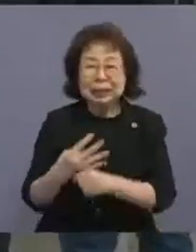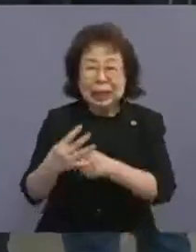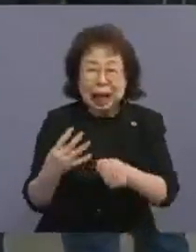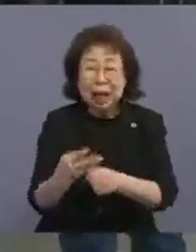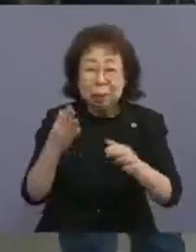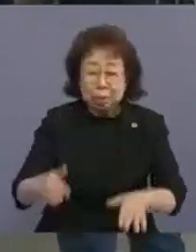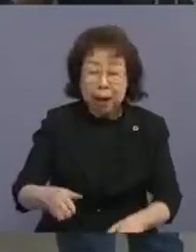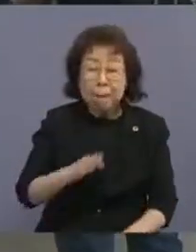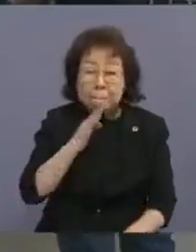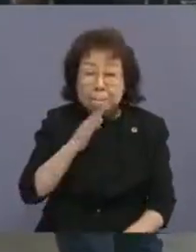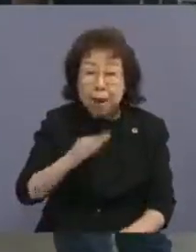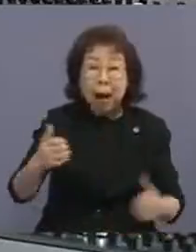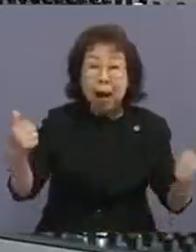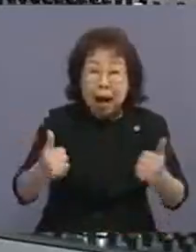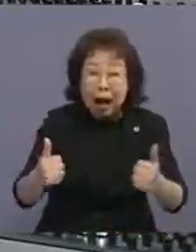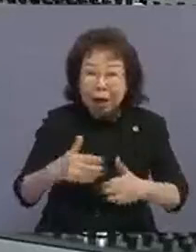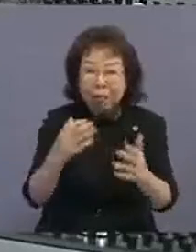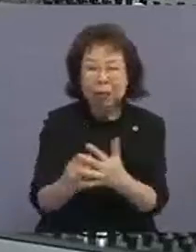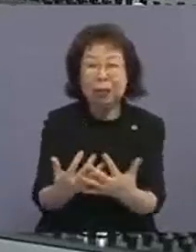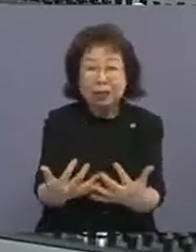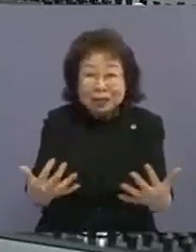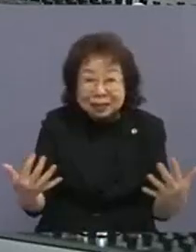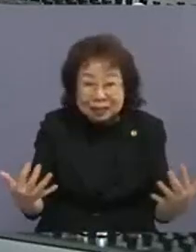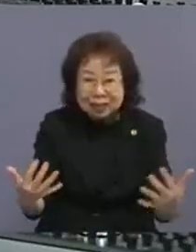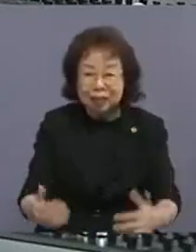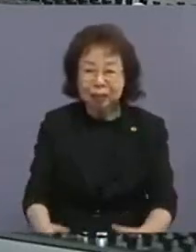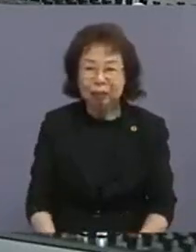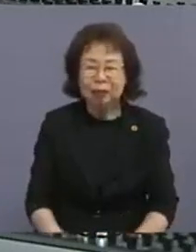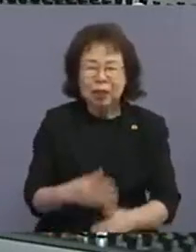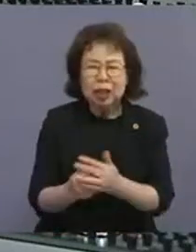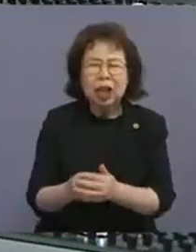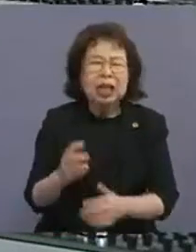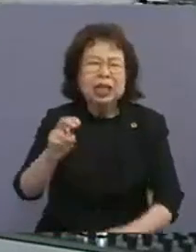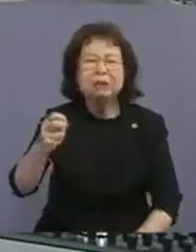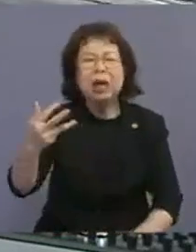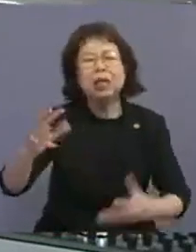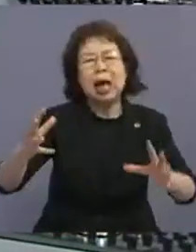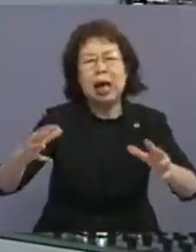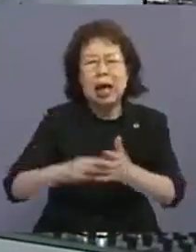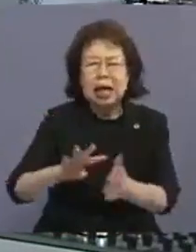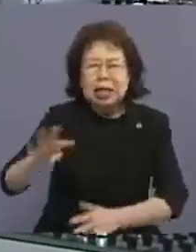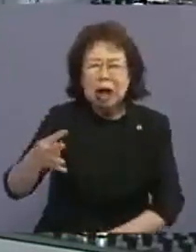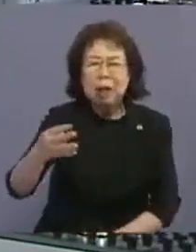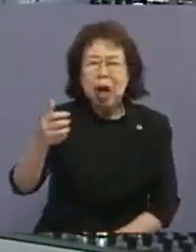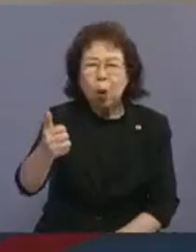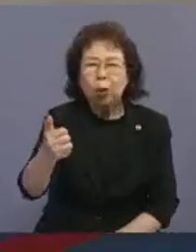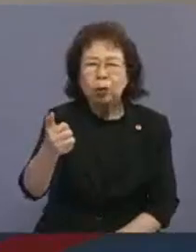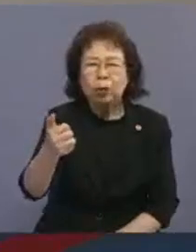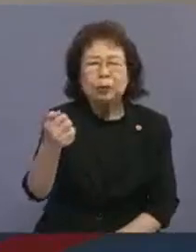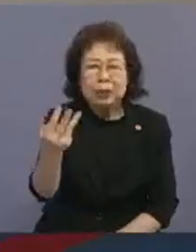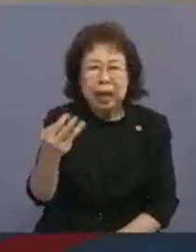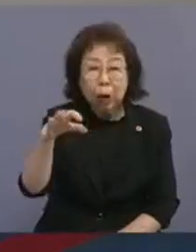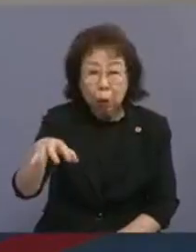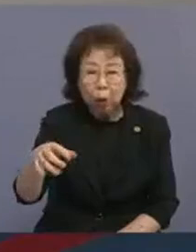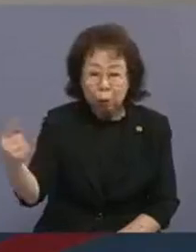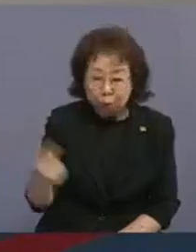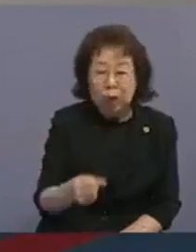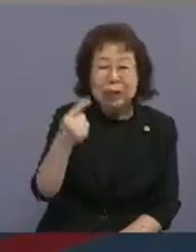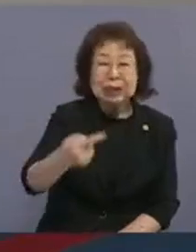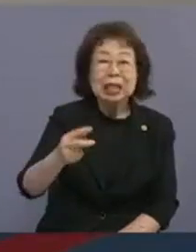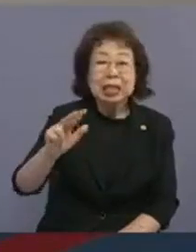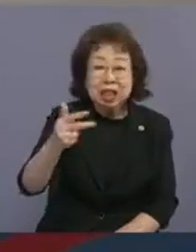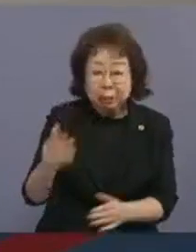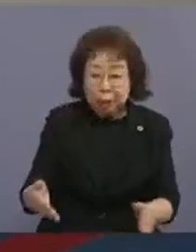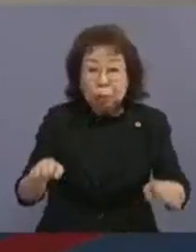정상 개최한 제11회 부산 국제기계대전은 28개국 453개 업체가 1,700여 개 부스를